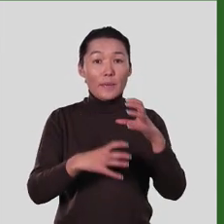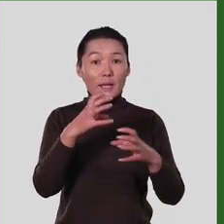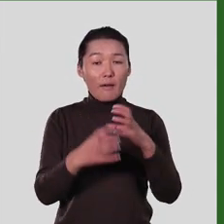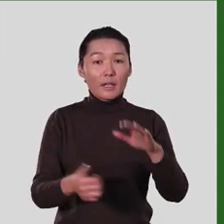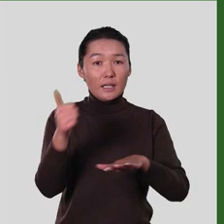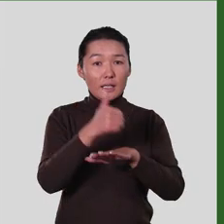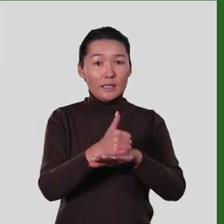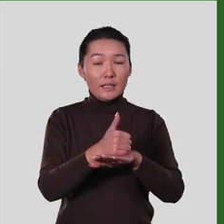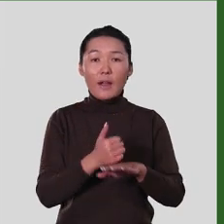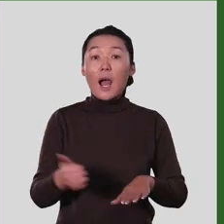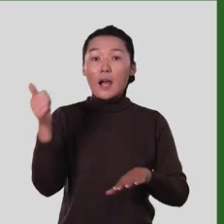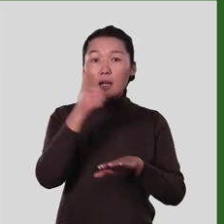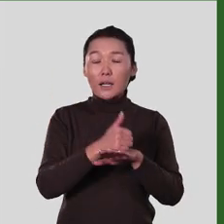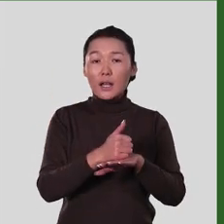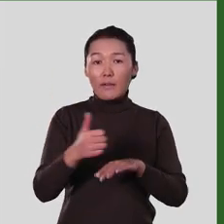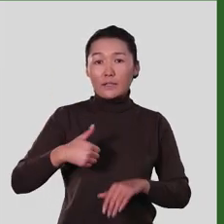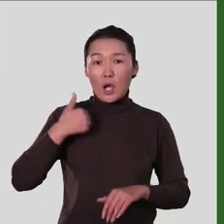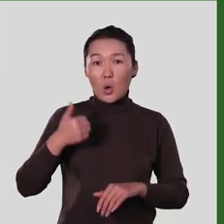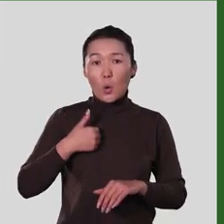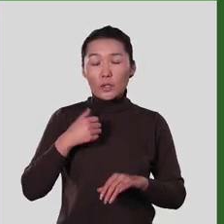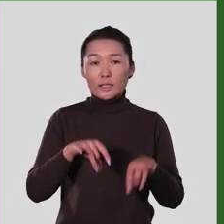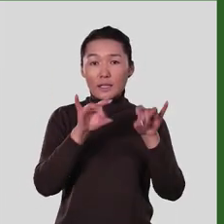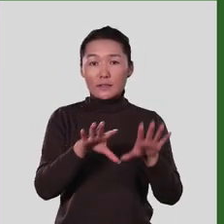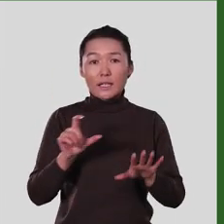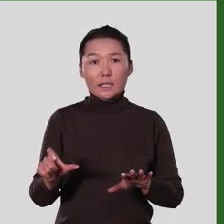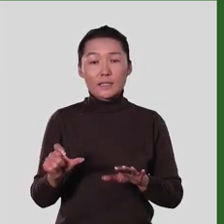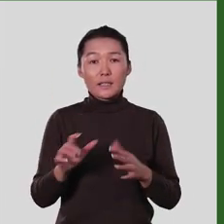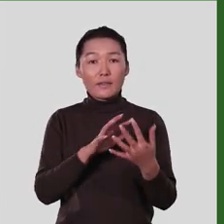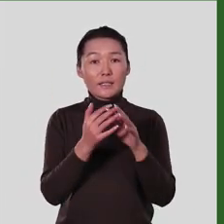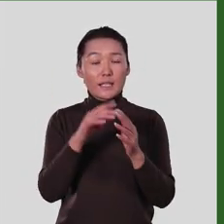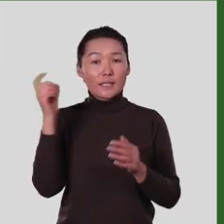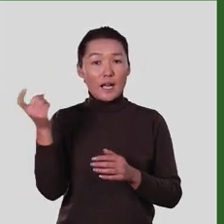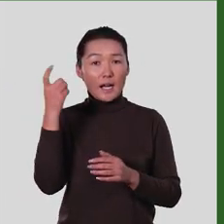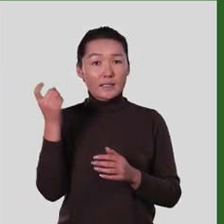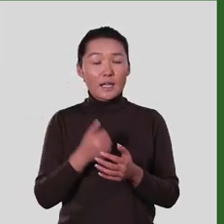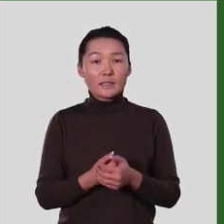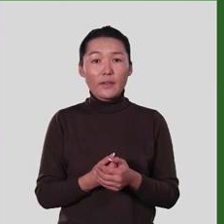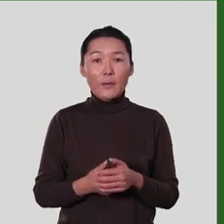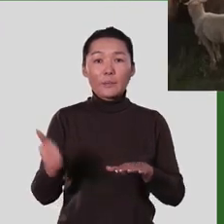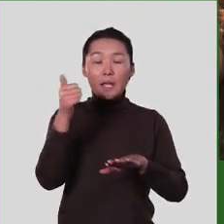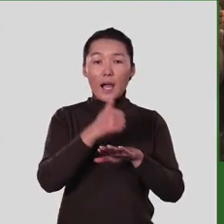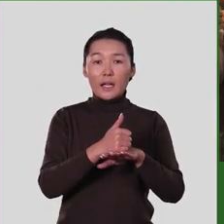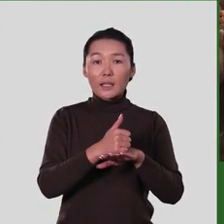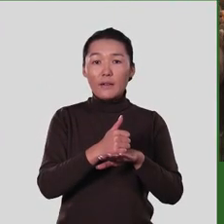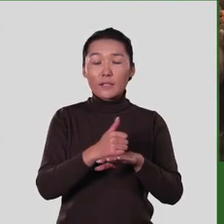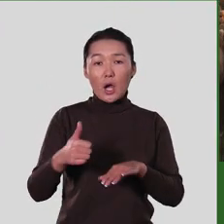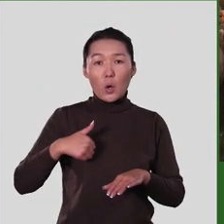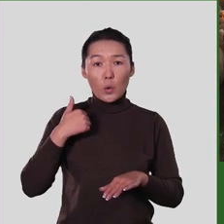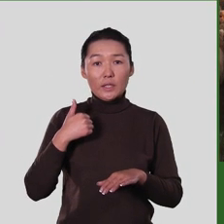Главная гордость австралийцев – сельское хозяйство. А главная гордость австралийских фермеров –